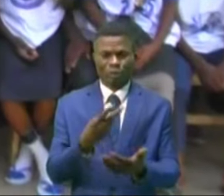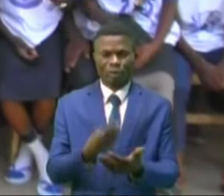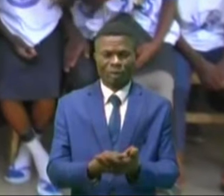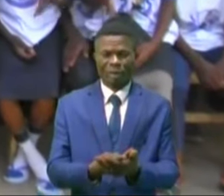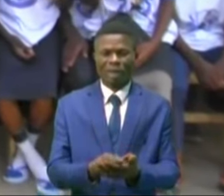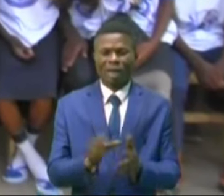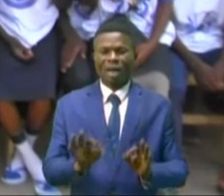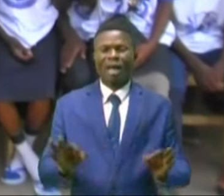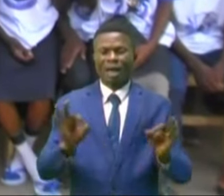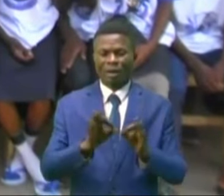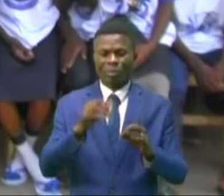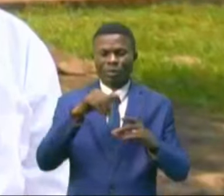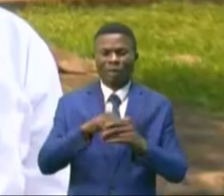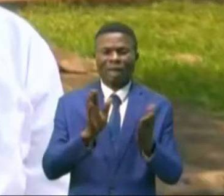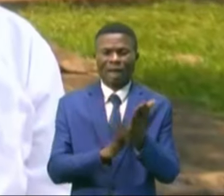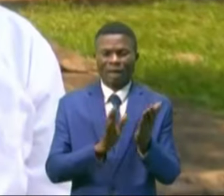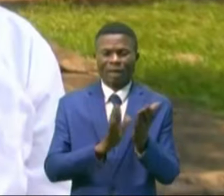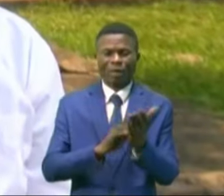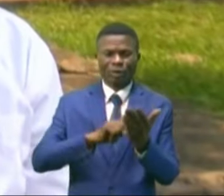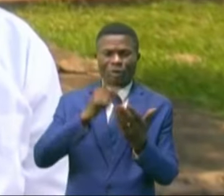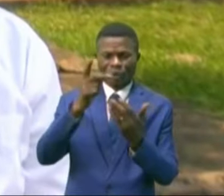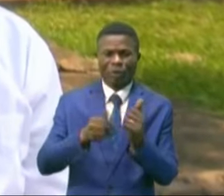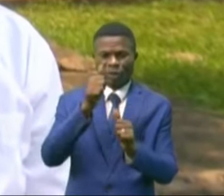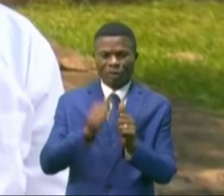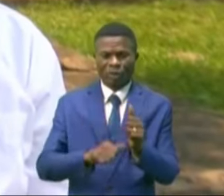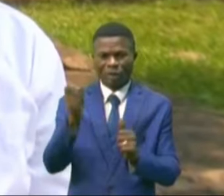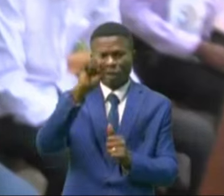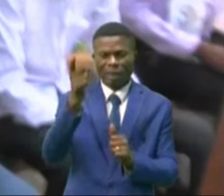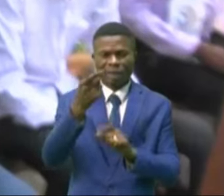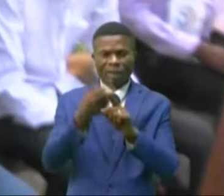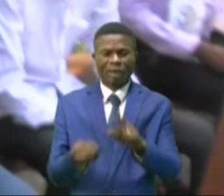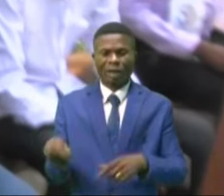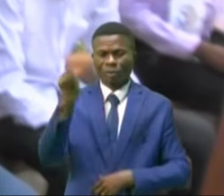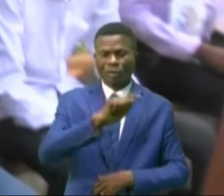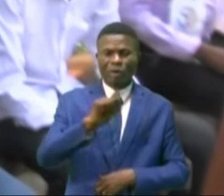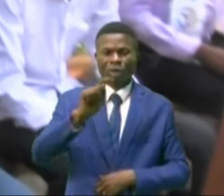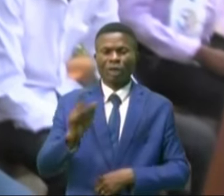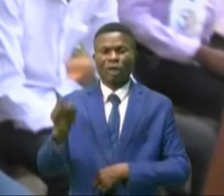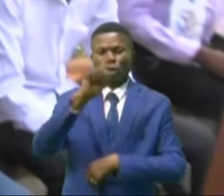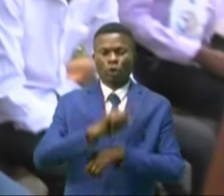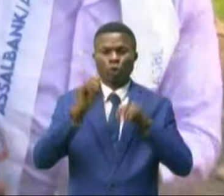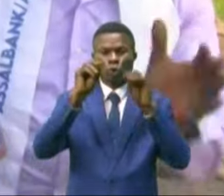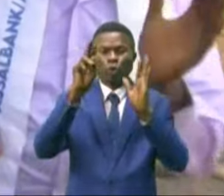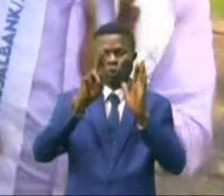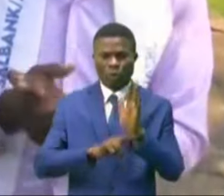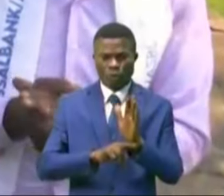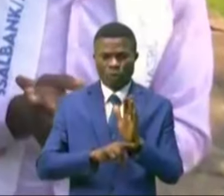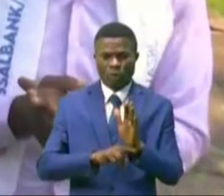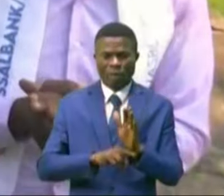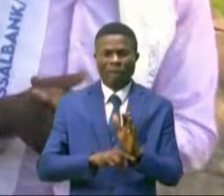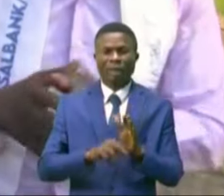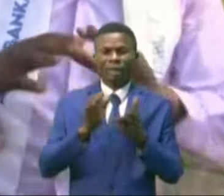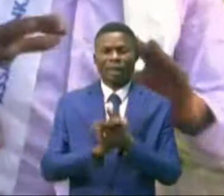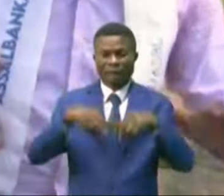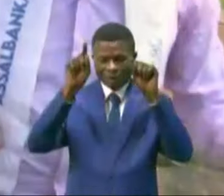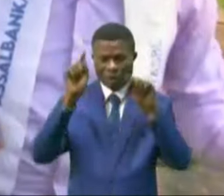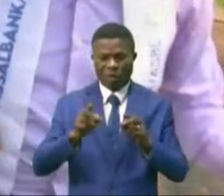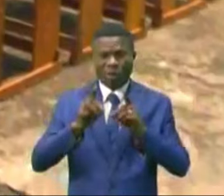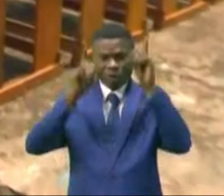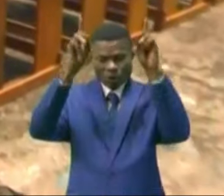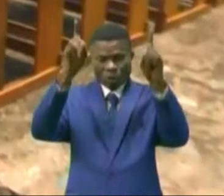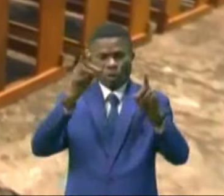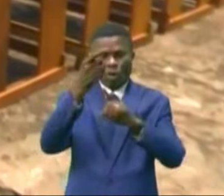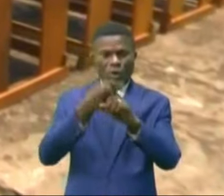phare d'Assalbank programmée pour chaque 30 avril, journée de l'enseignement, mais décalée cette année au mois de